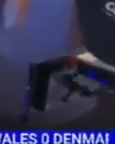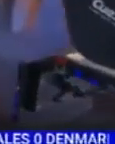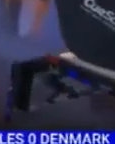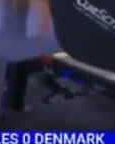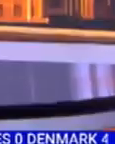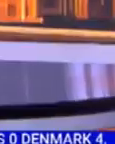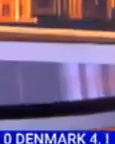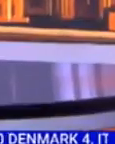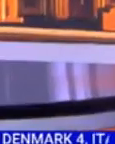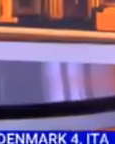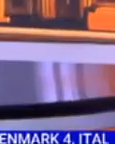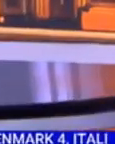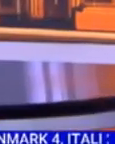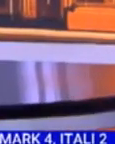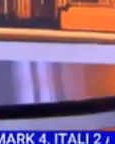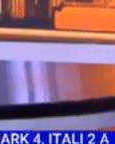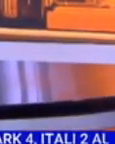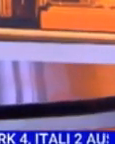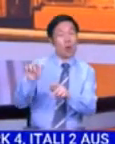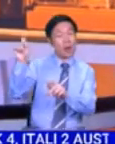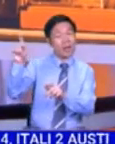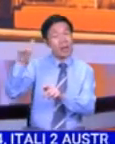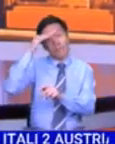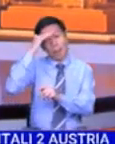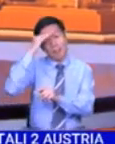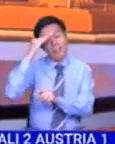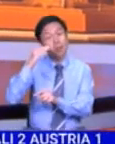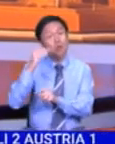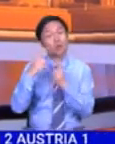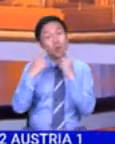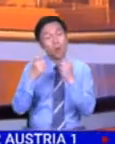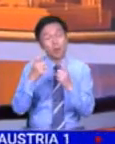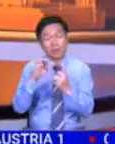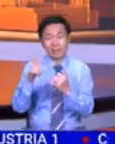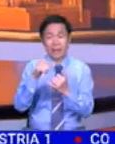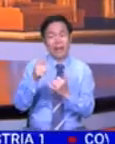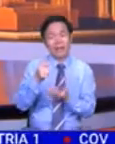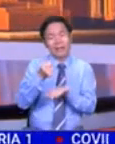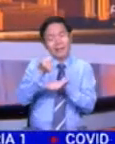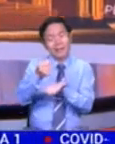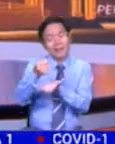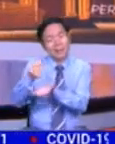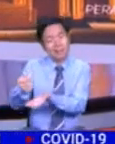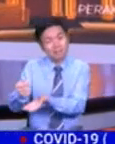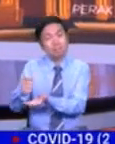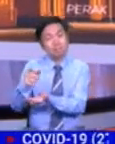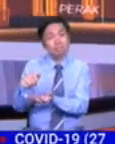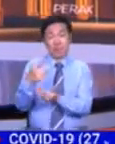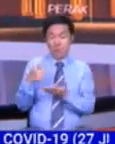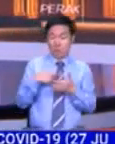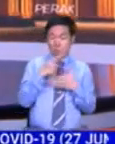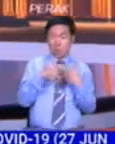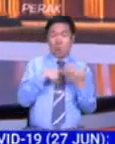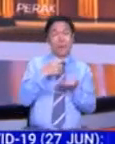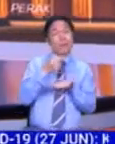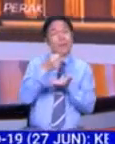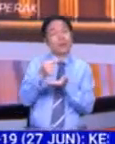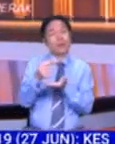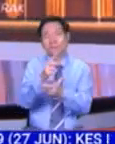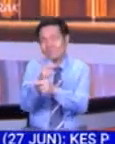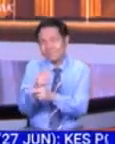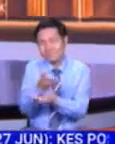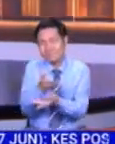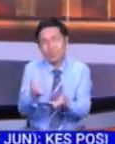50 komando van sekolah di Kota Masai Pasir Gudang Johor menerima sumbangan barang keperluan asas menerusi program Bakul